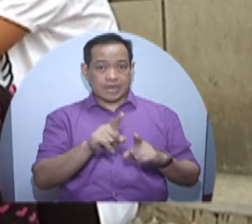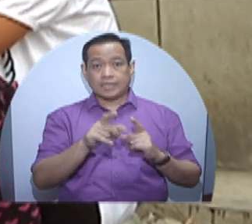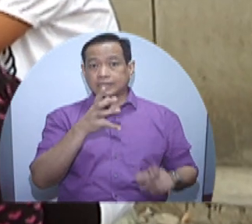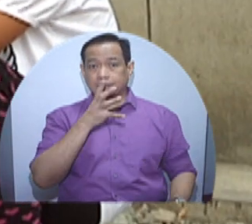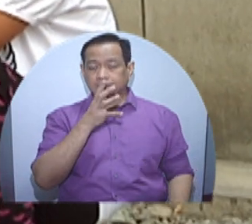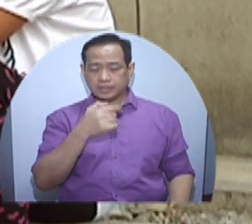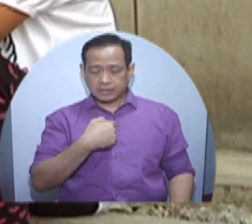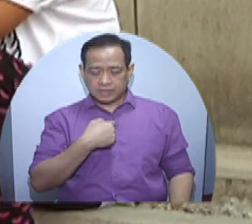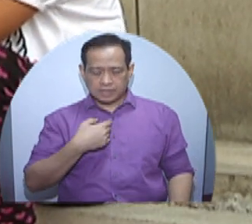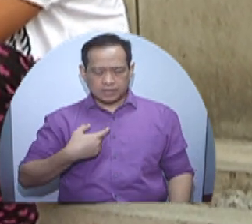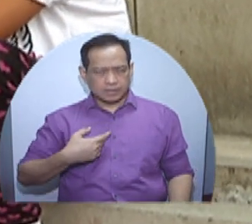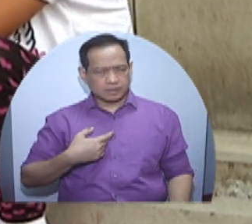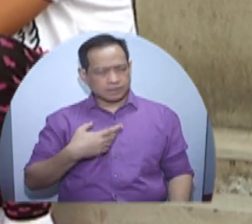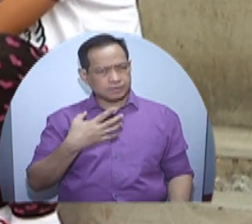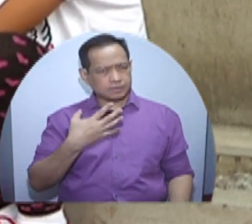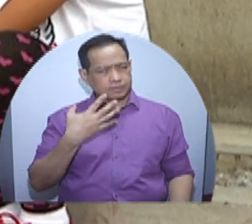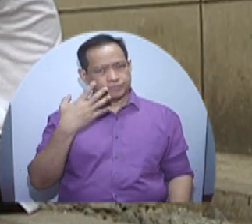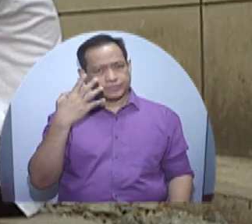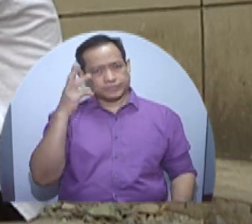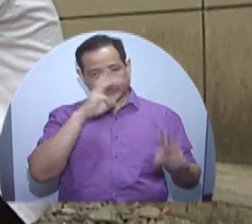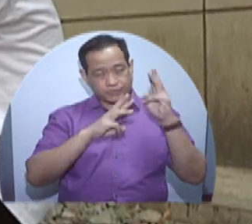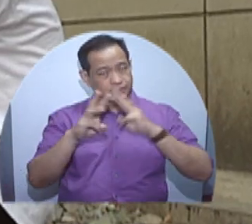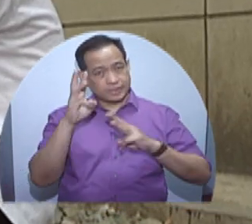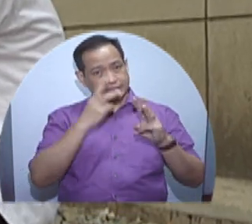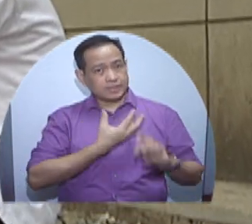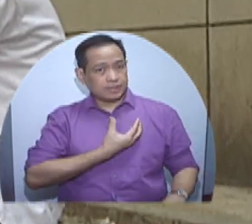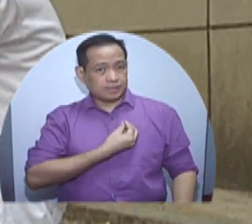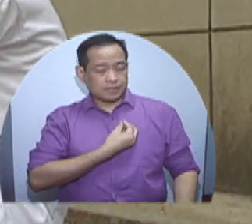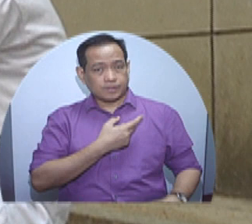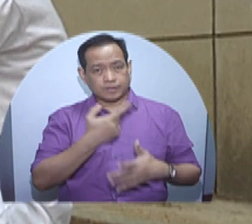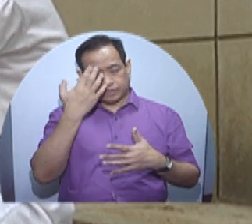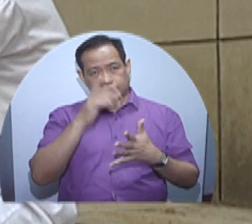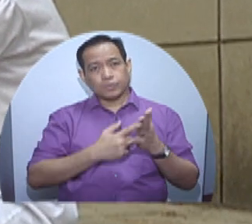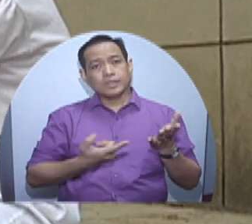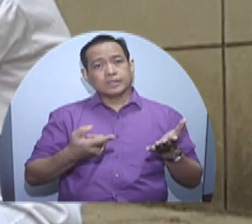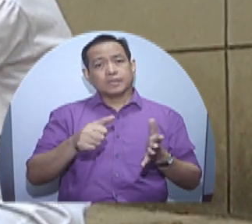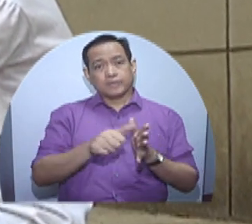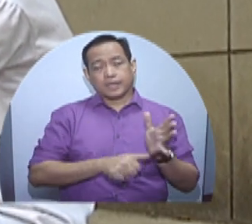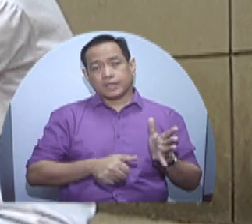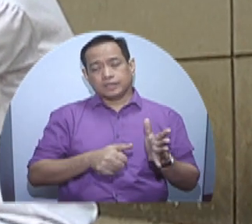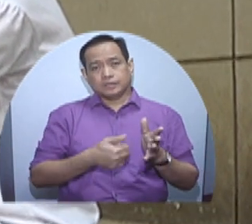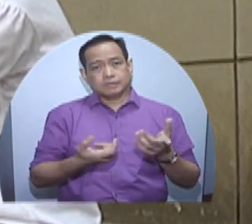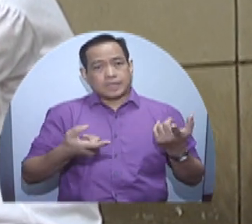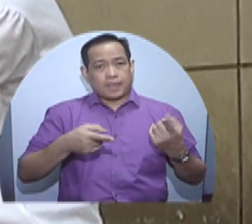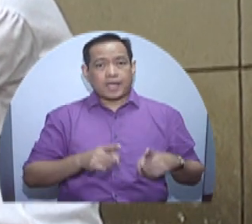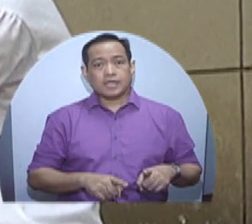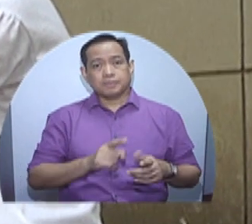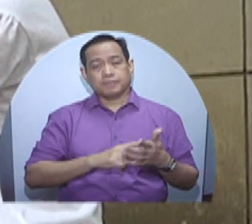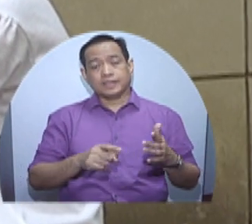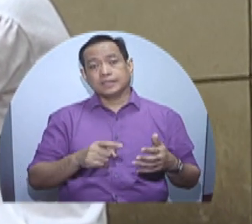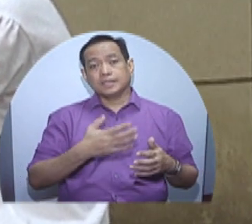ako as a mother, syempre, hindi ko alam kung ano yung kalalabasan ng operasyon. Pero siya pa rin po yung nagbigay sa